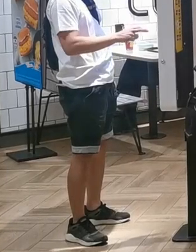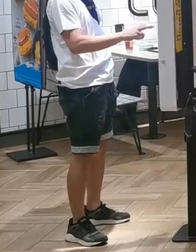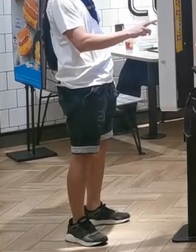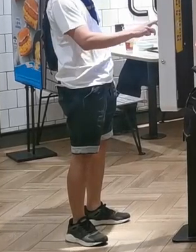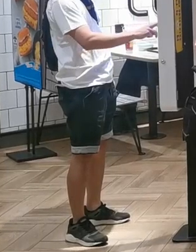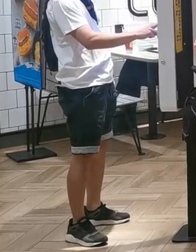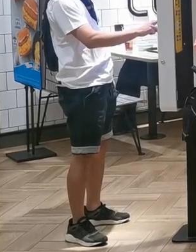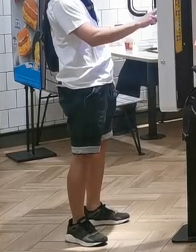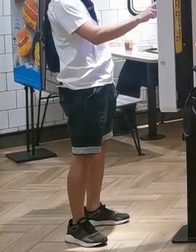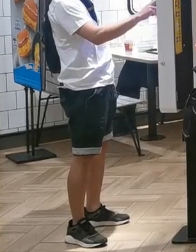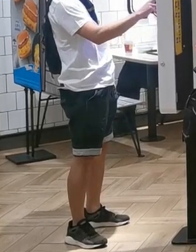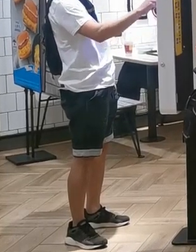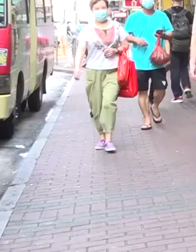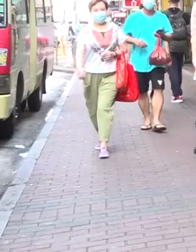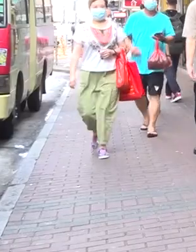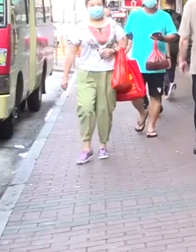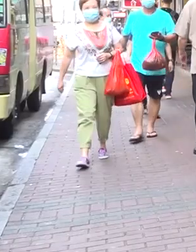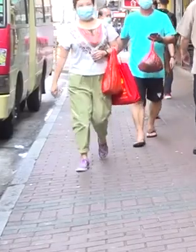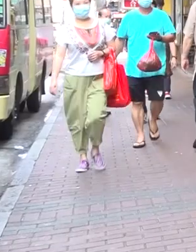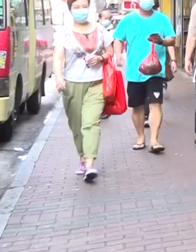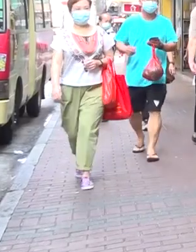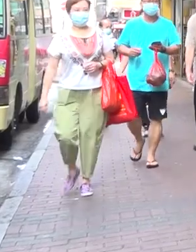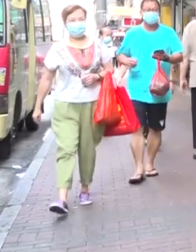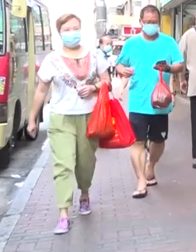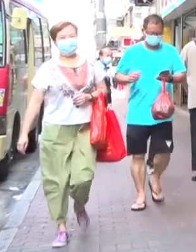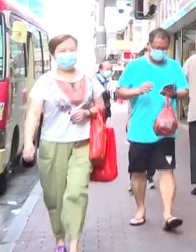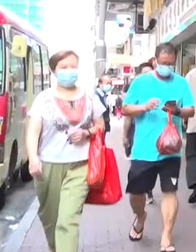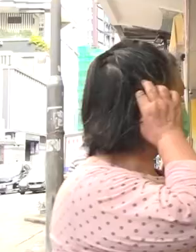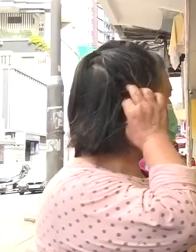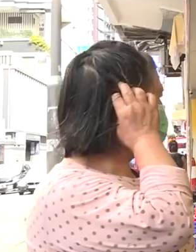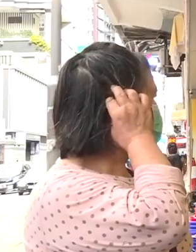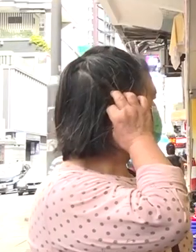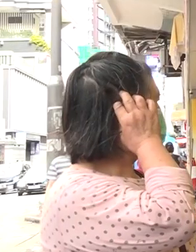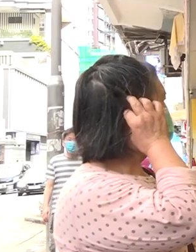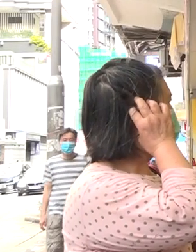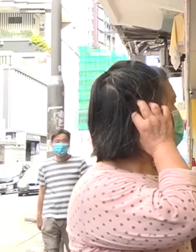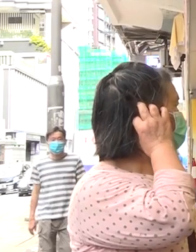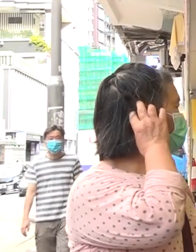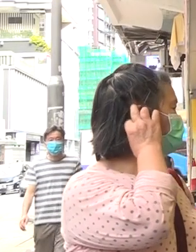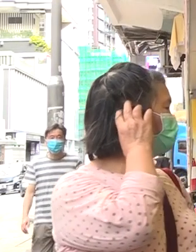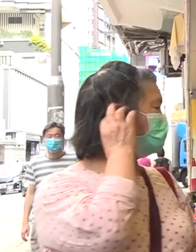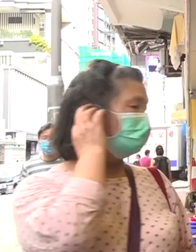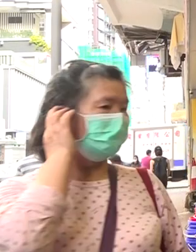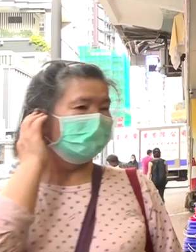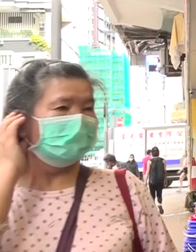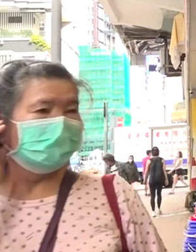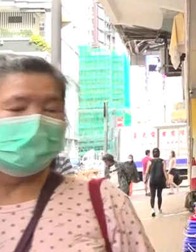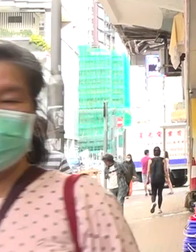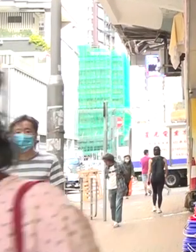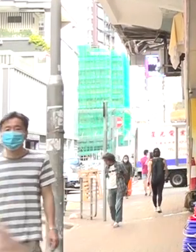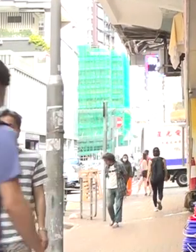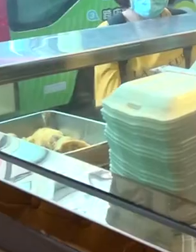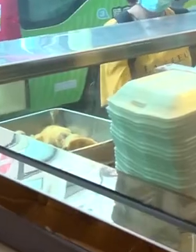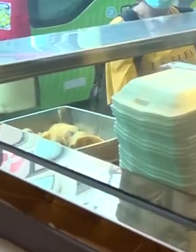林郑月娥提出了一系列改善措施，涉及6万名年长雇员、1.2万名建筑业、饮食业的连续受聘雇员